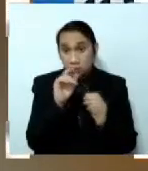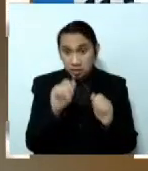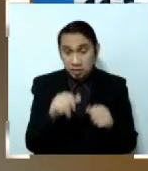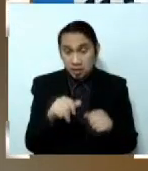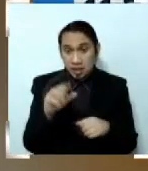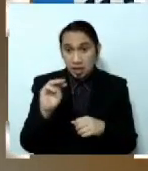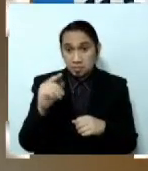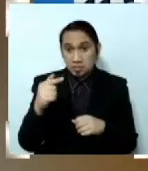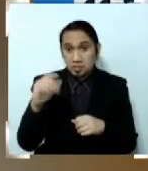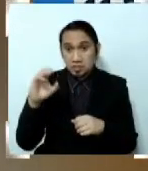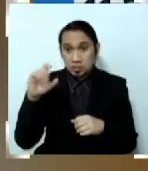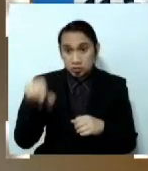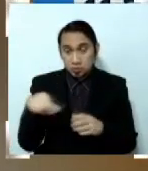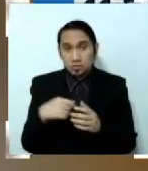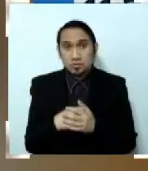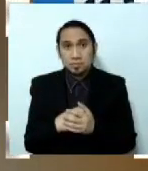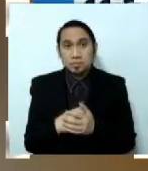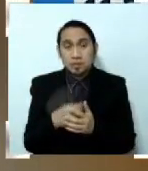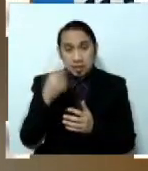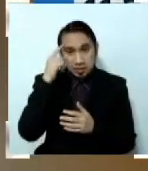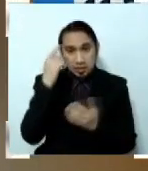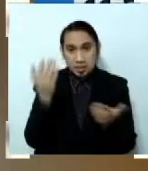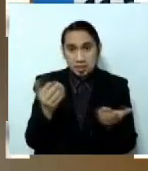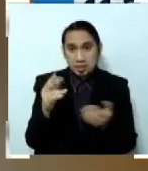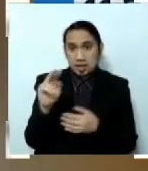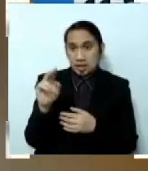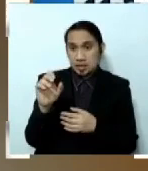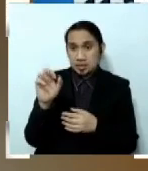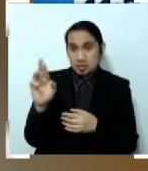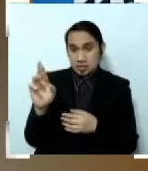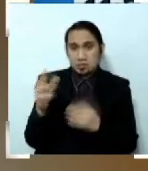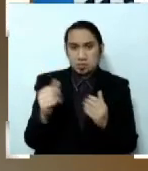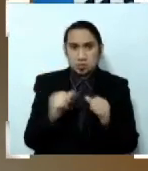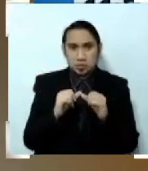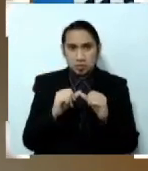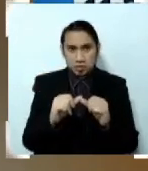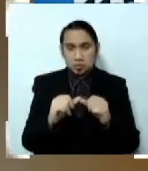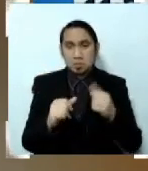NCR, I think we should continue with the GCQ.